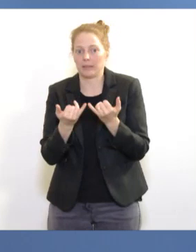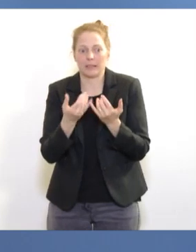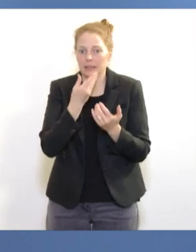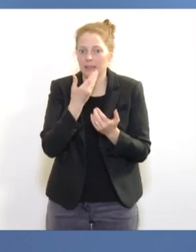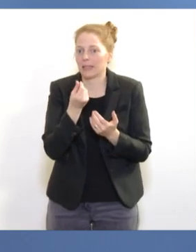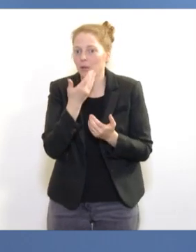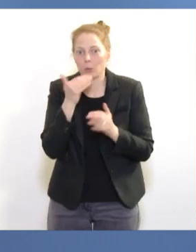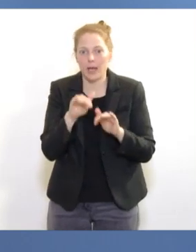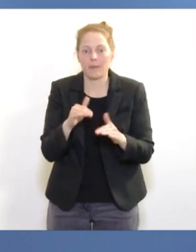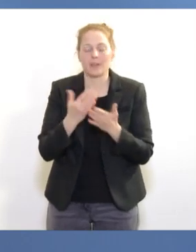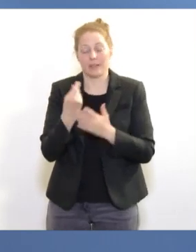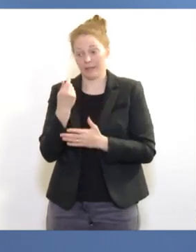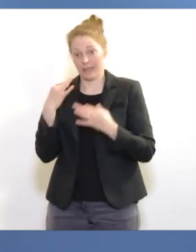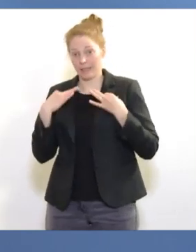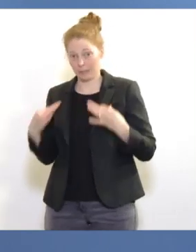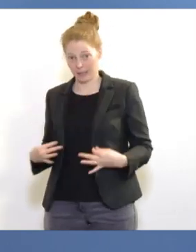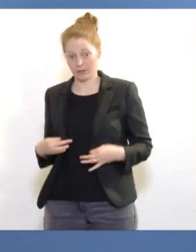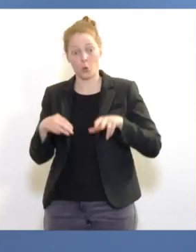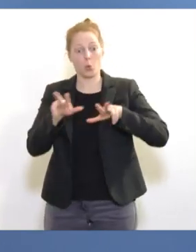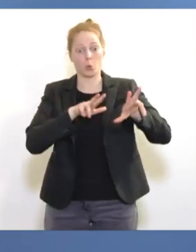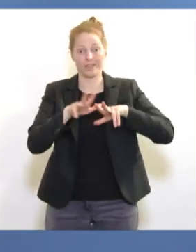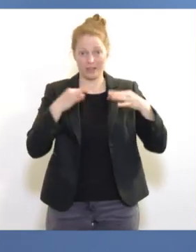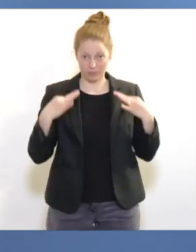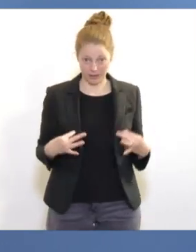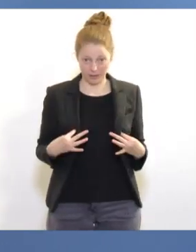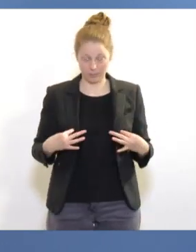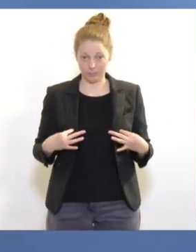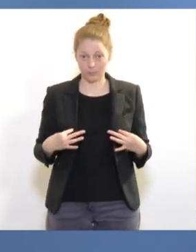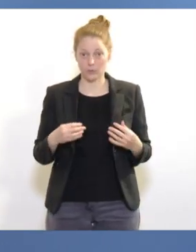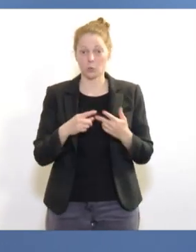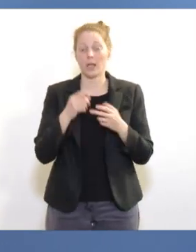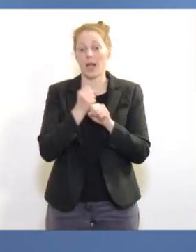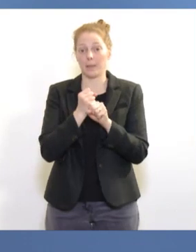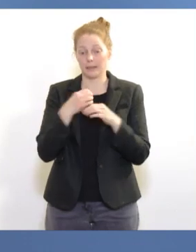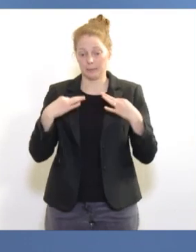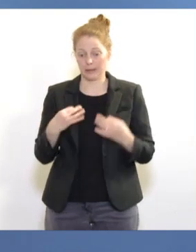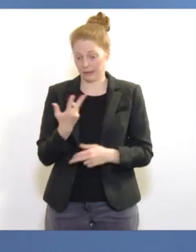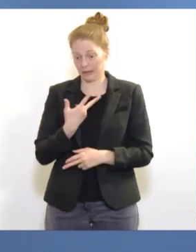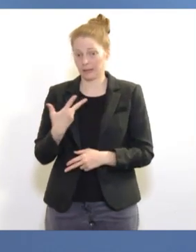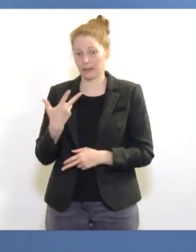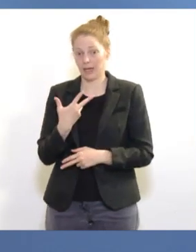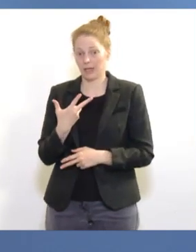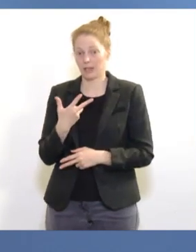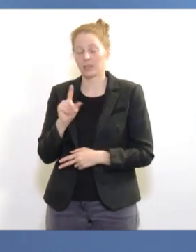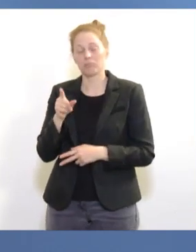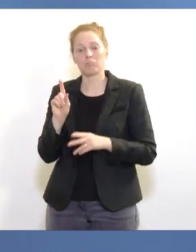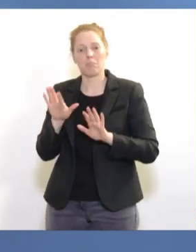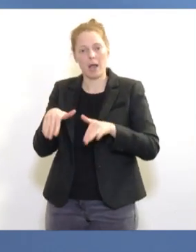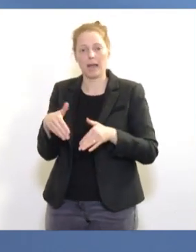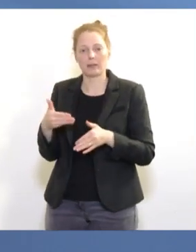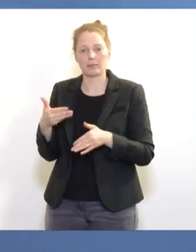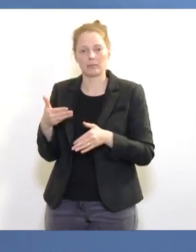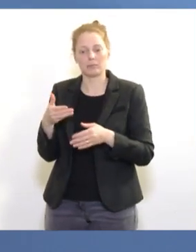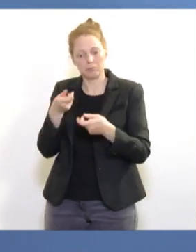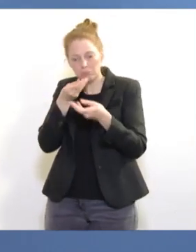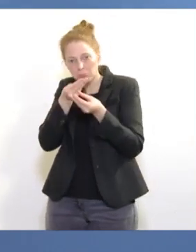sind sowohl der Finanzminister wie der Wirtschaftsminister wie auch der Minister vom Travail bereit, mit den Akteuren darüber zu